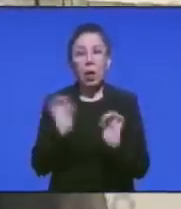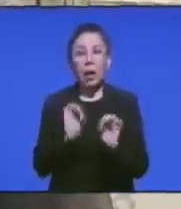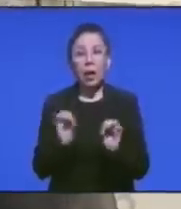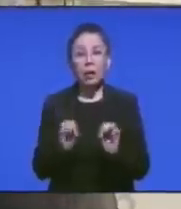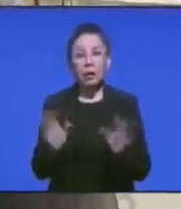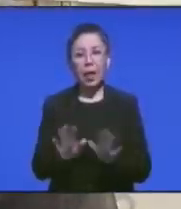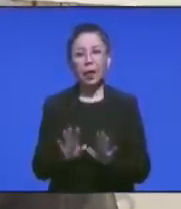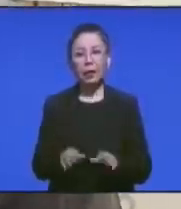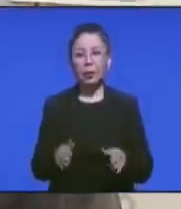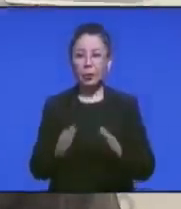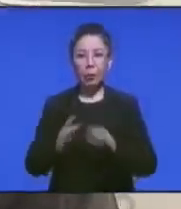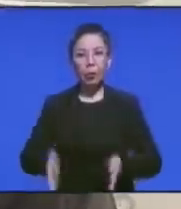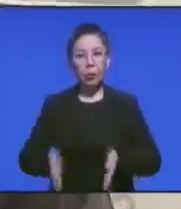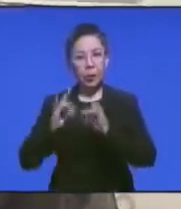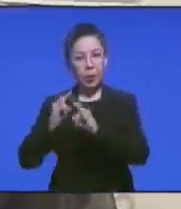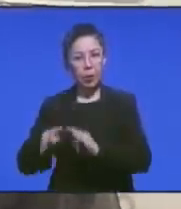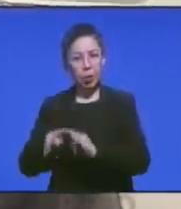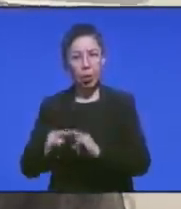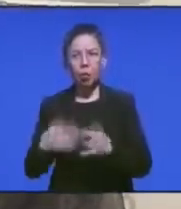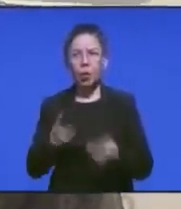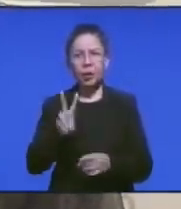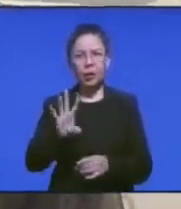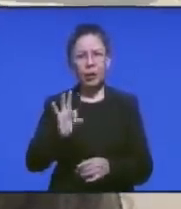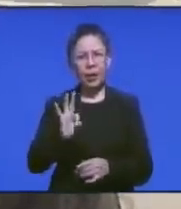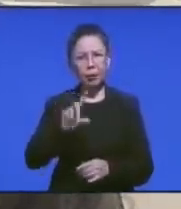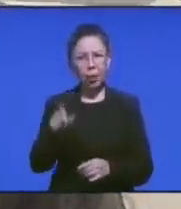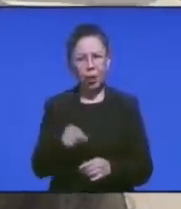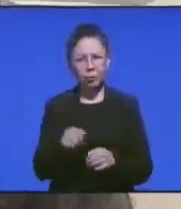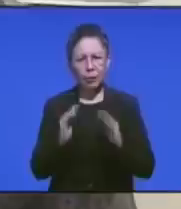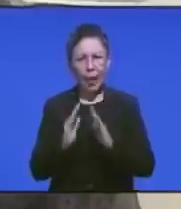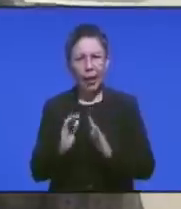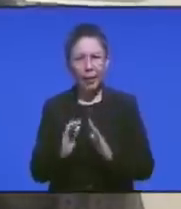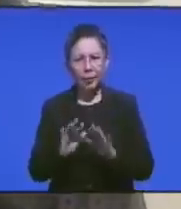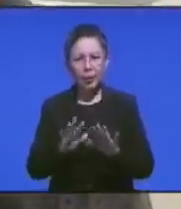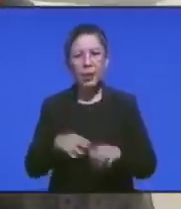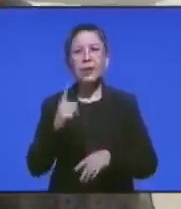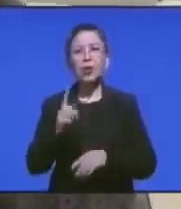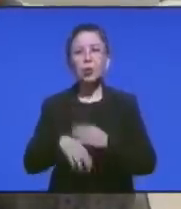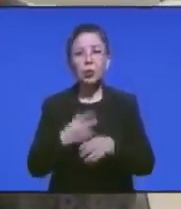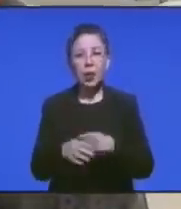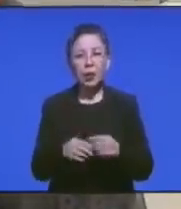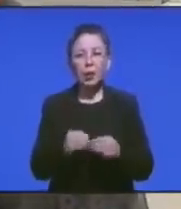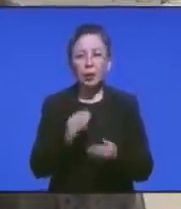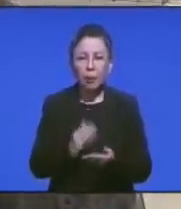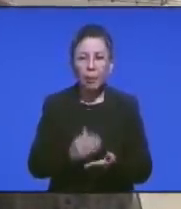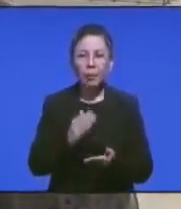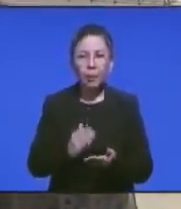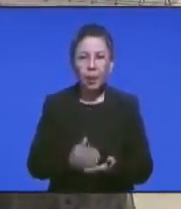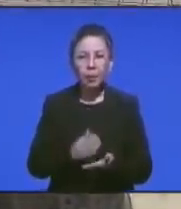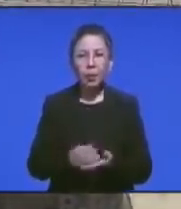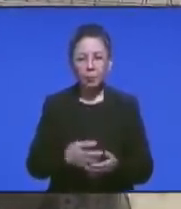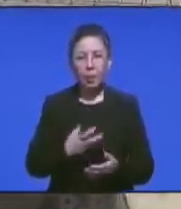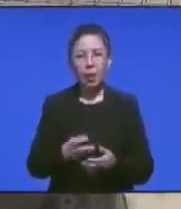bikin posko, bikin tenda, bertahan hampir 3 bulan. Terus kemudian baru pengusaha dapat